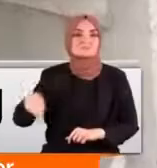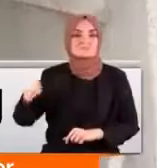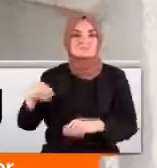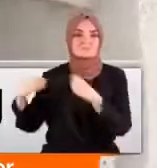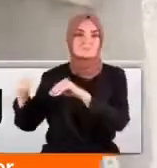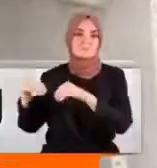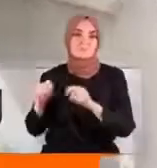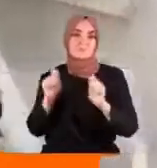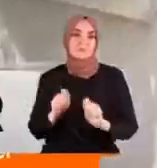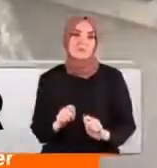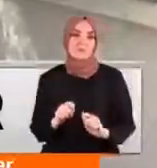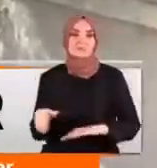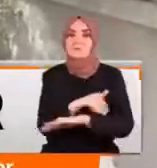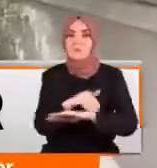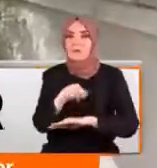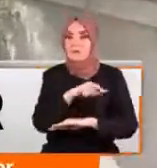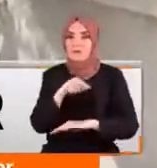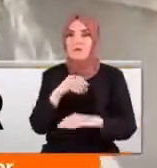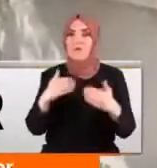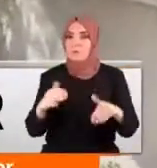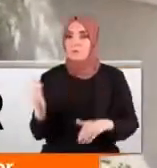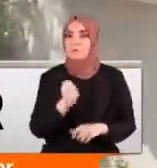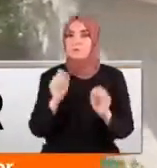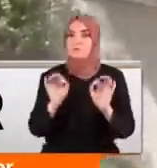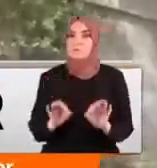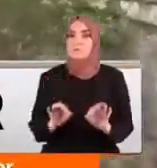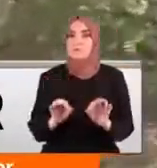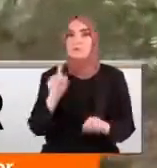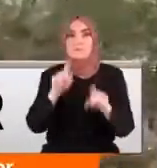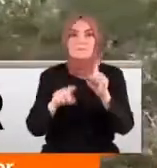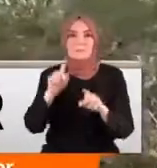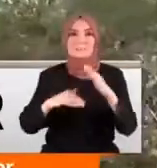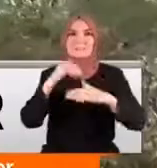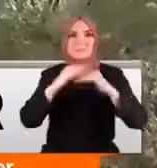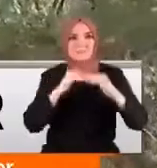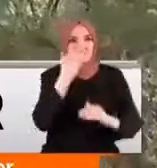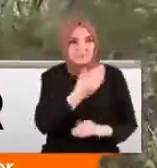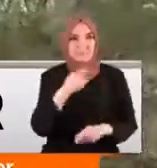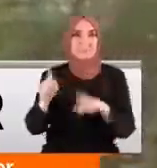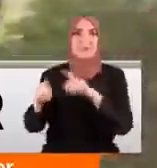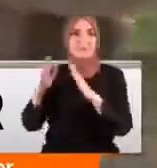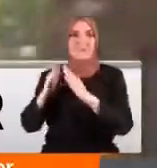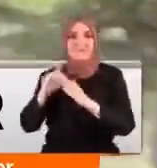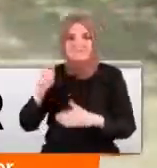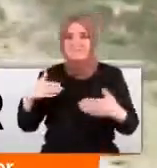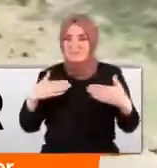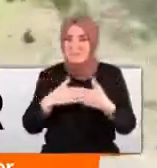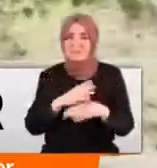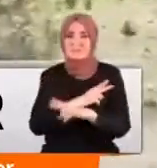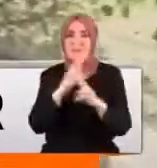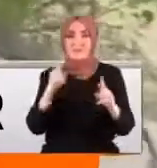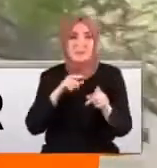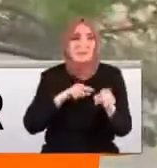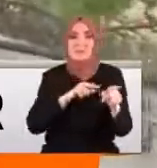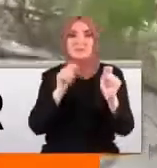artık önlem almaya başladılar. Kimi inşaatını, evini gece boyu takip etmeye başladı. Kimi de evinin önüne böyle